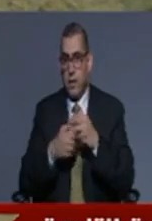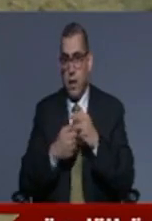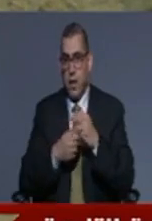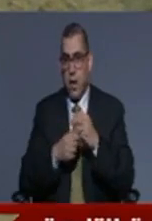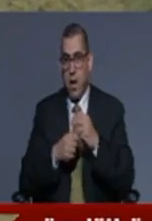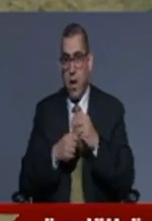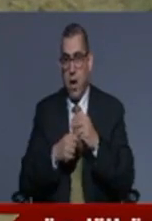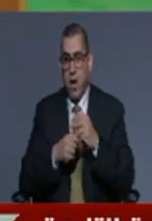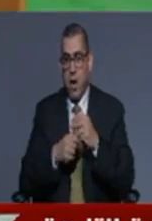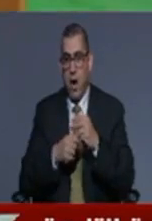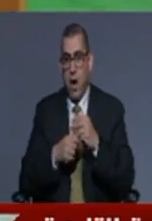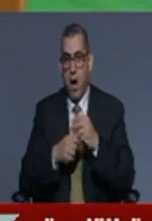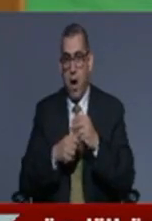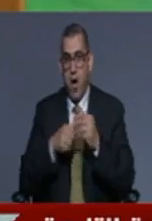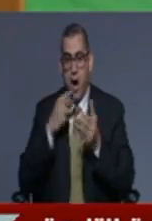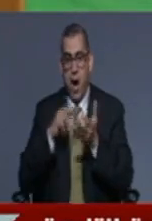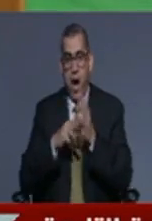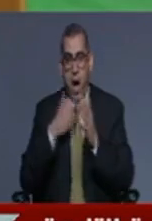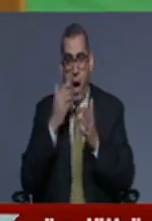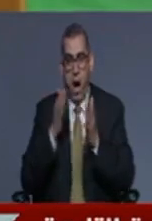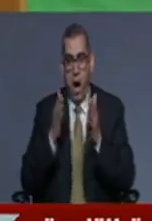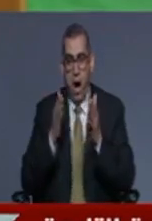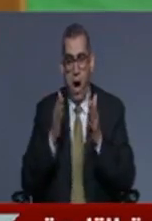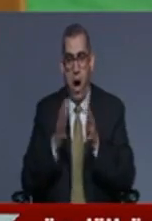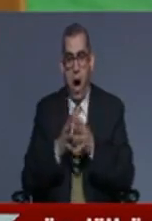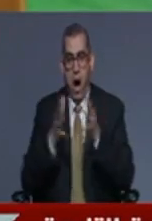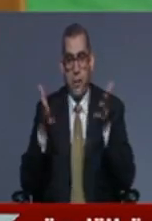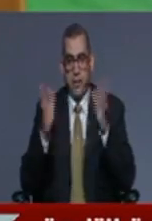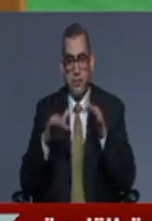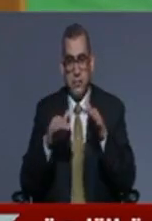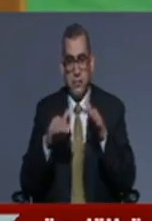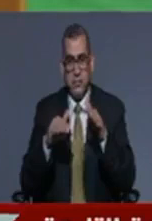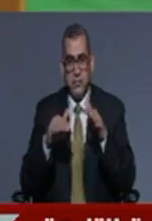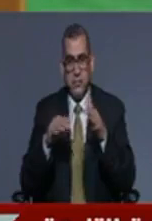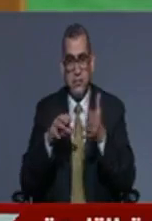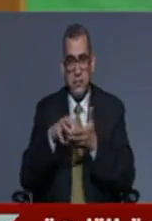تتمتع بجانب أخضر وحديقة